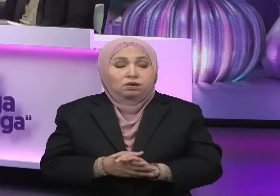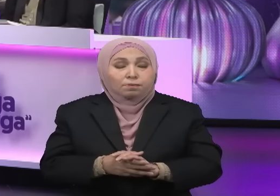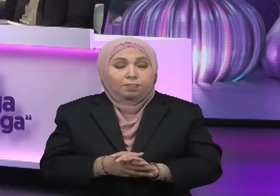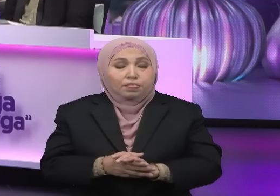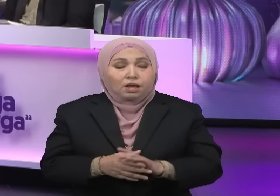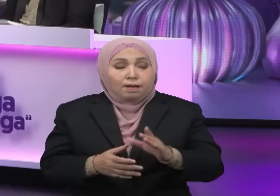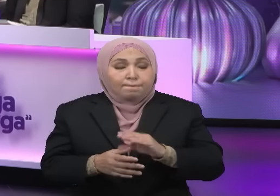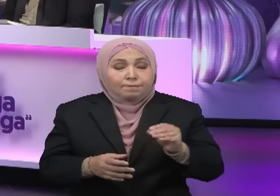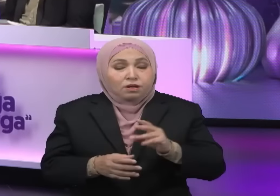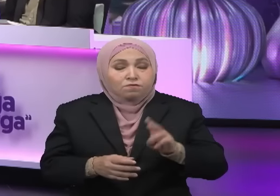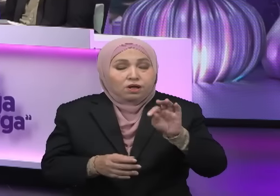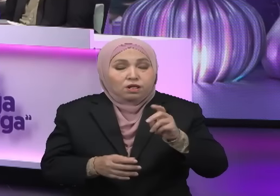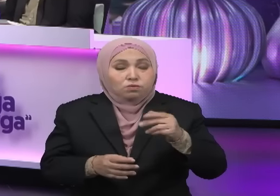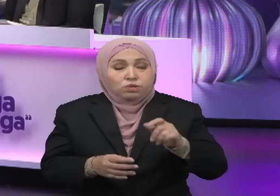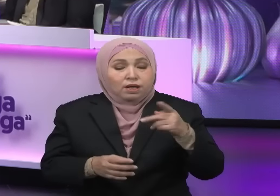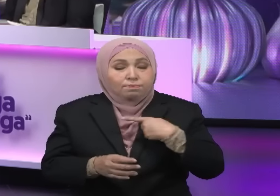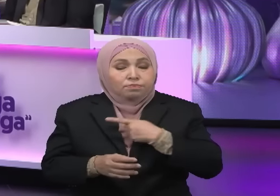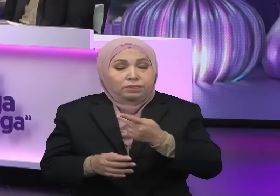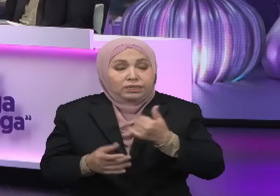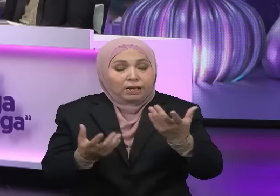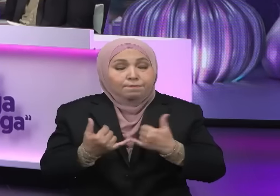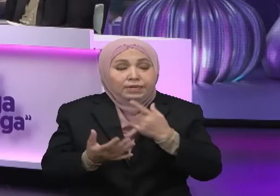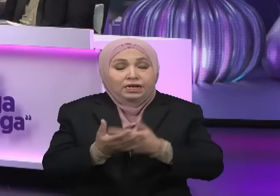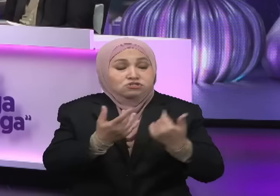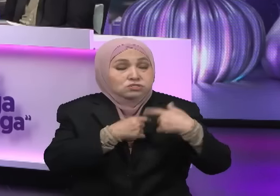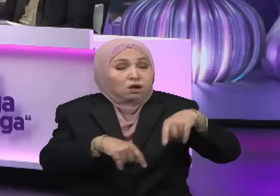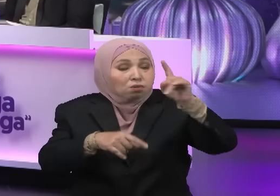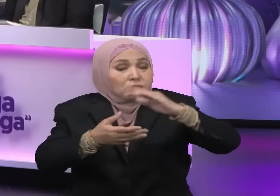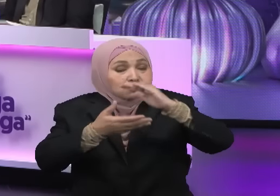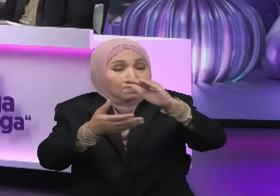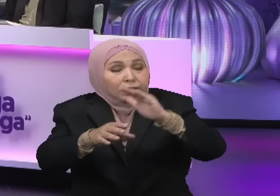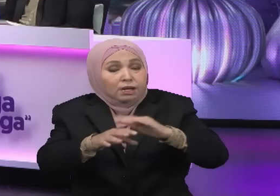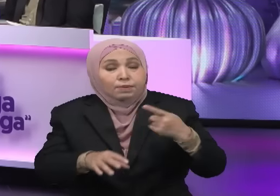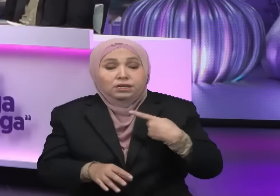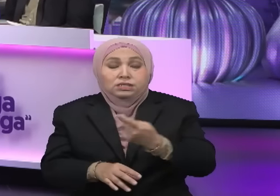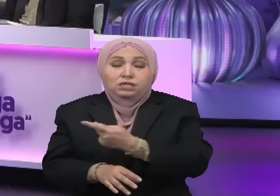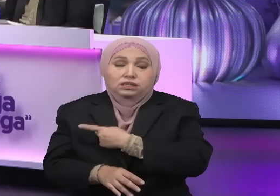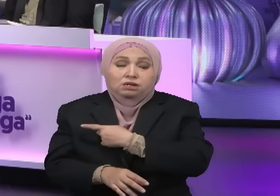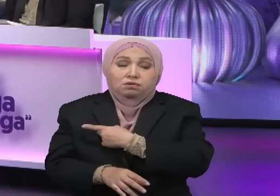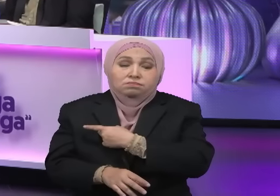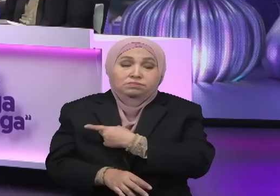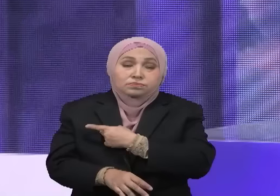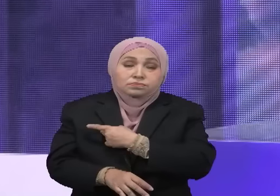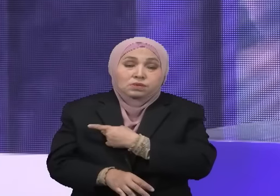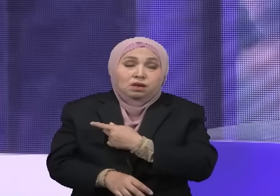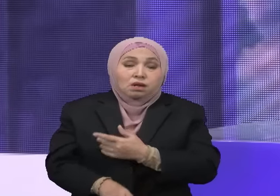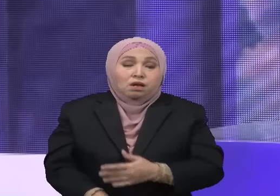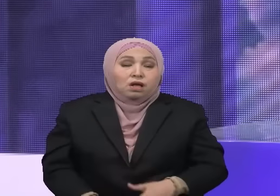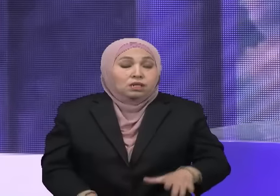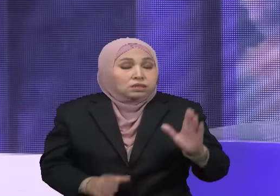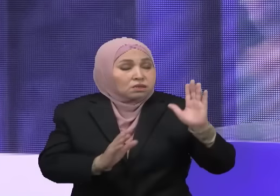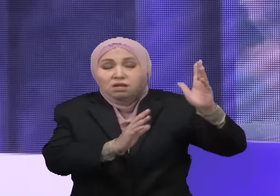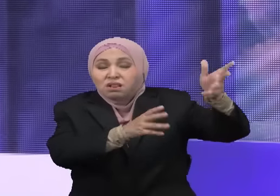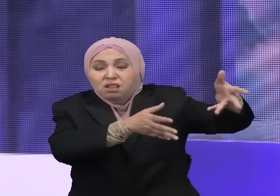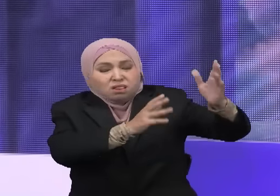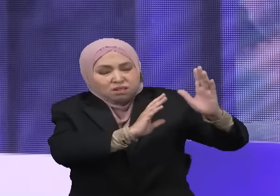rabbuk ma fa'aluh. Tetapi apakah yang sedang Allah sampaikan kepada kita? Fadharhum wama yaftarun, tinggalkan,